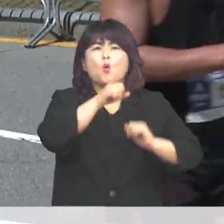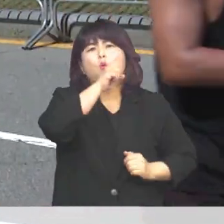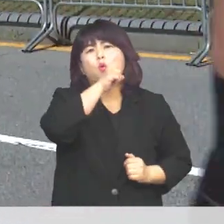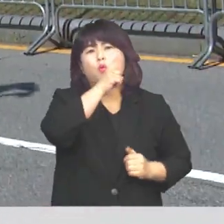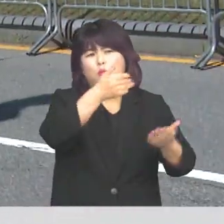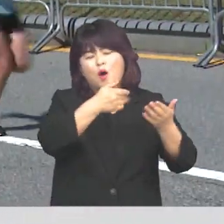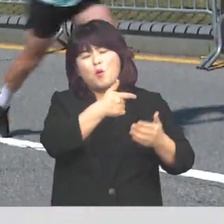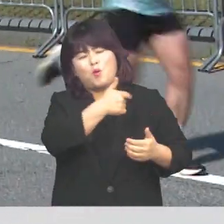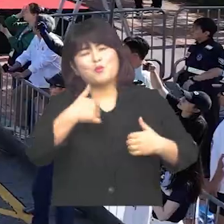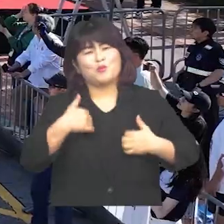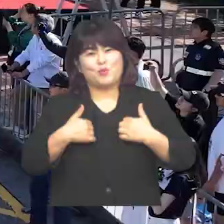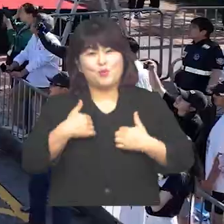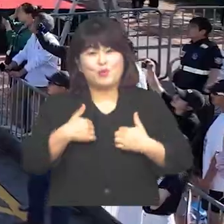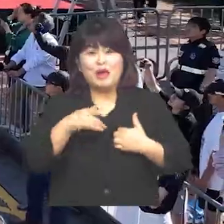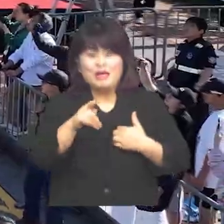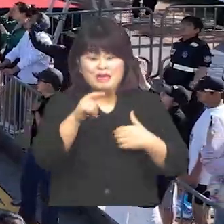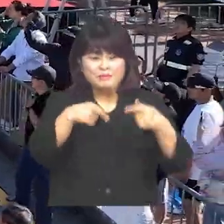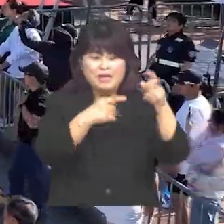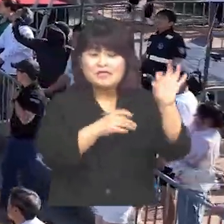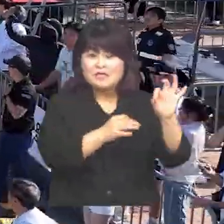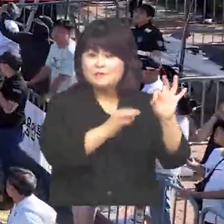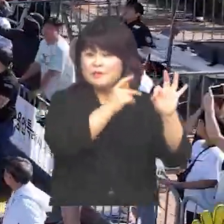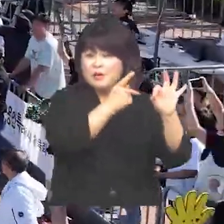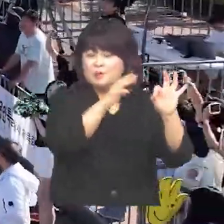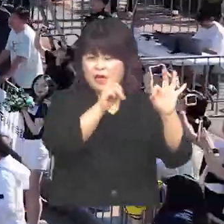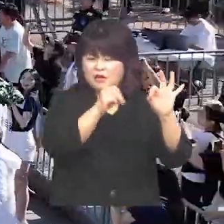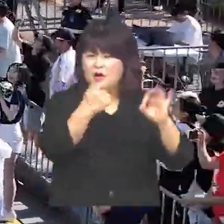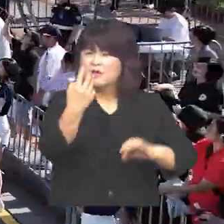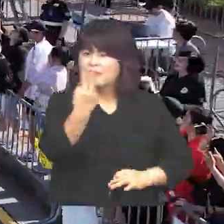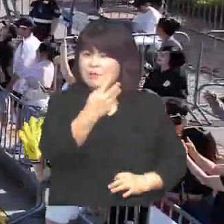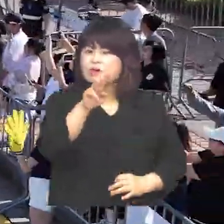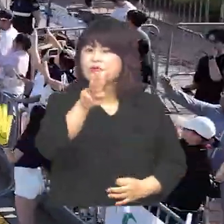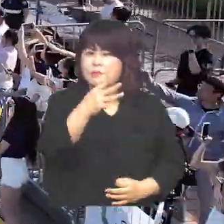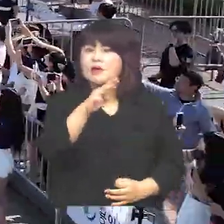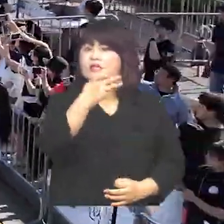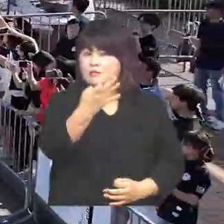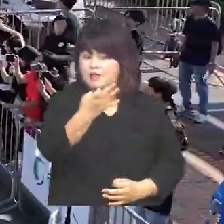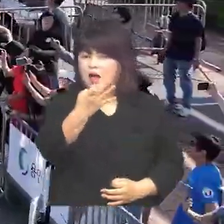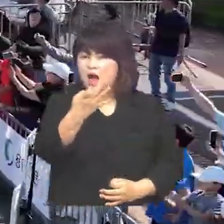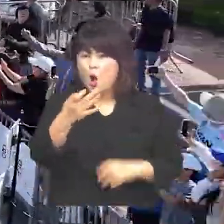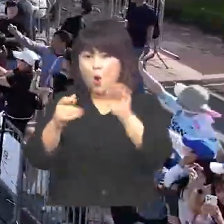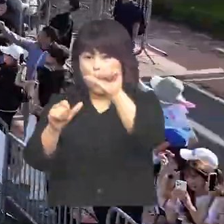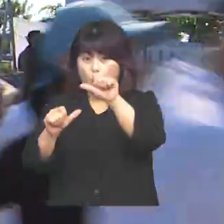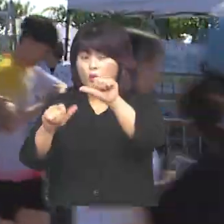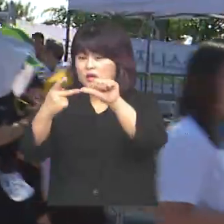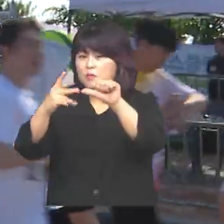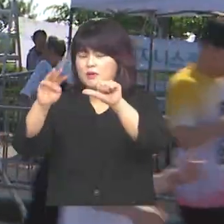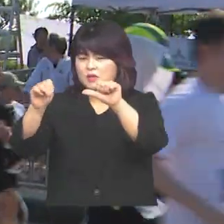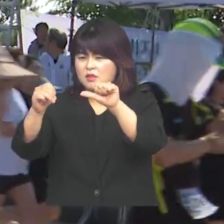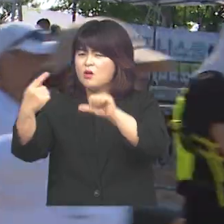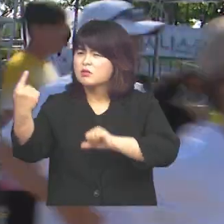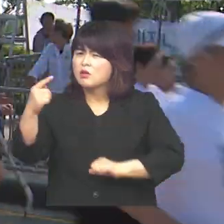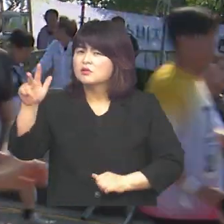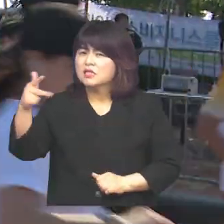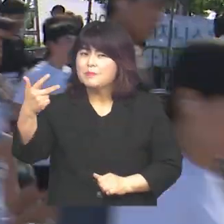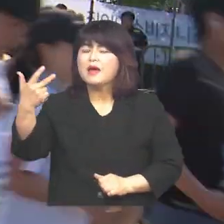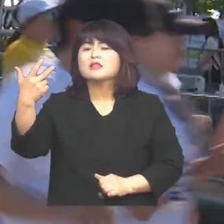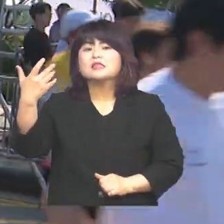세워가지고 기분이 좋습니다. 이날 마라톤 대회에는 10km 부문 3,314명, 5km